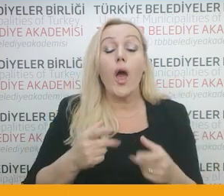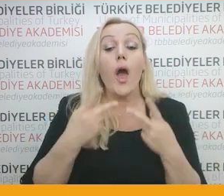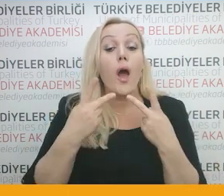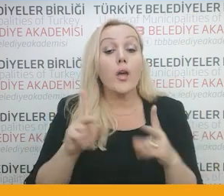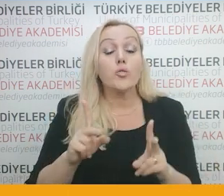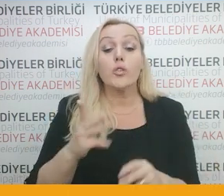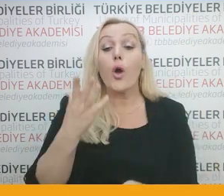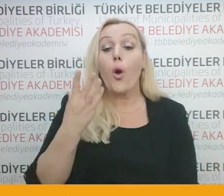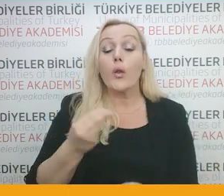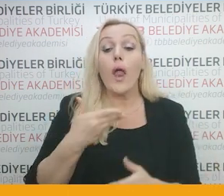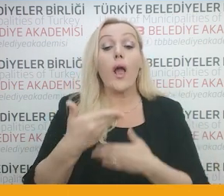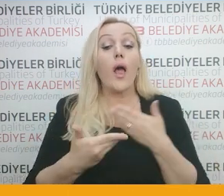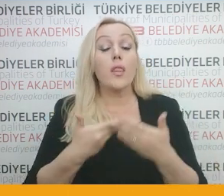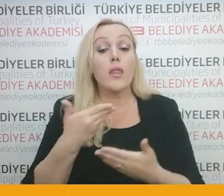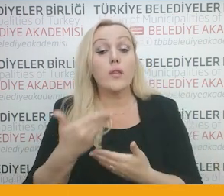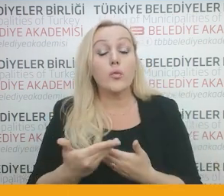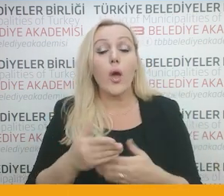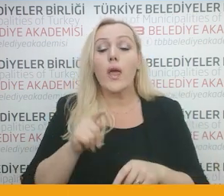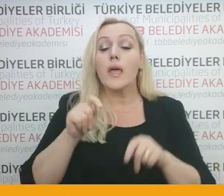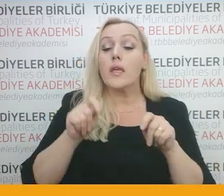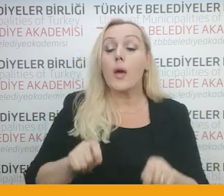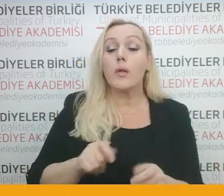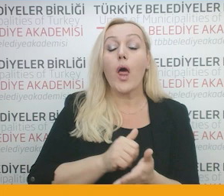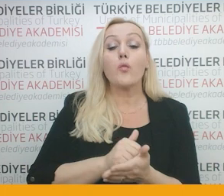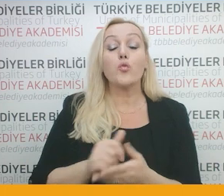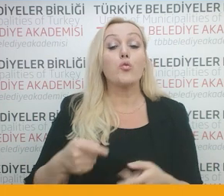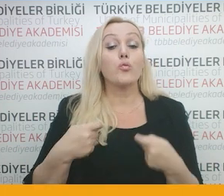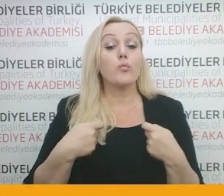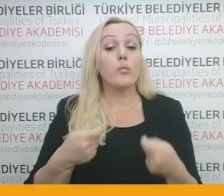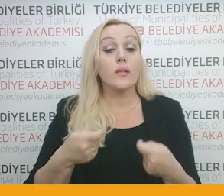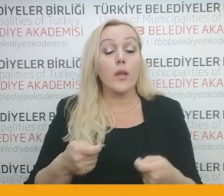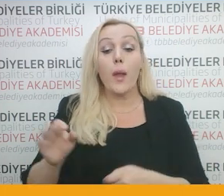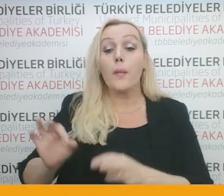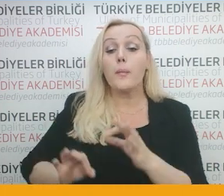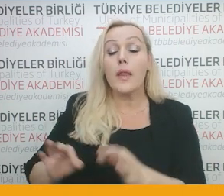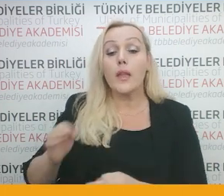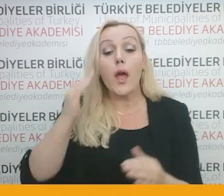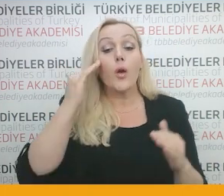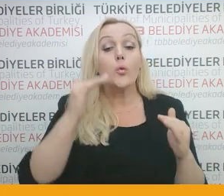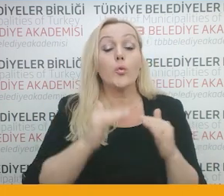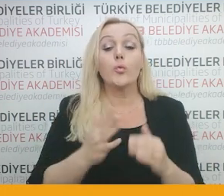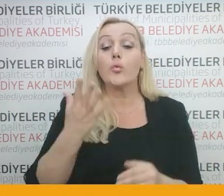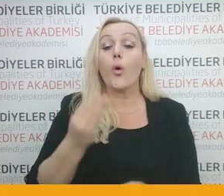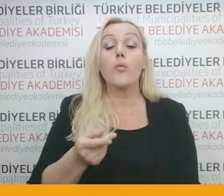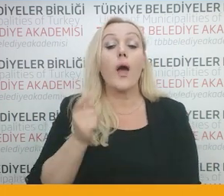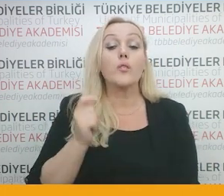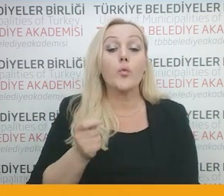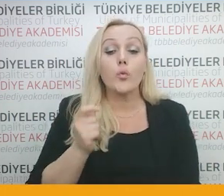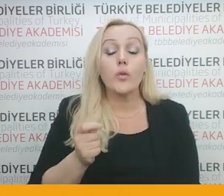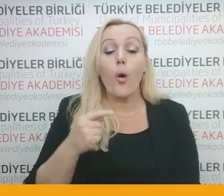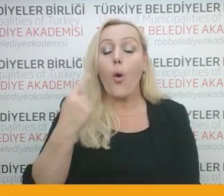bir şekilde ifade edilmiş ki yapılan tüm harcamalar stratejik plana uygun olmak zorunda.